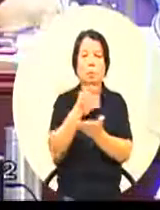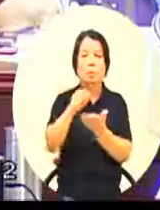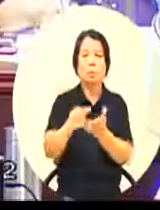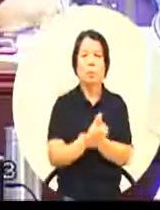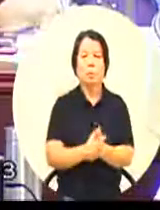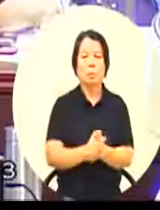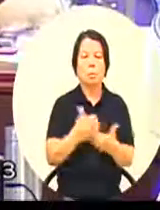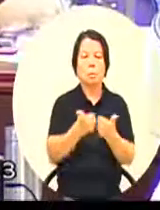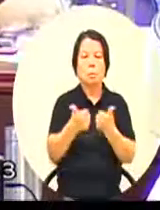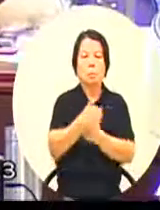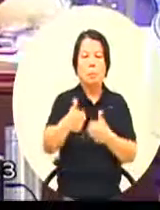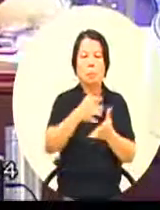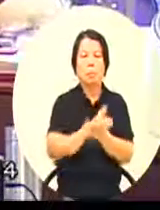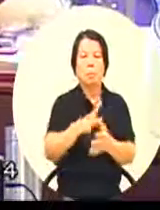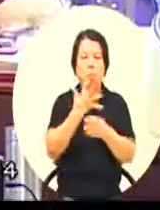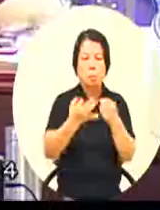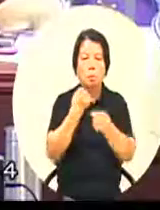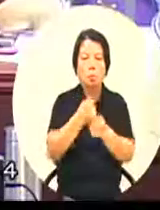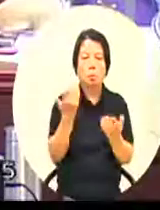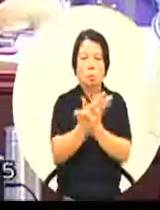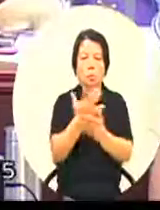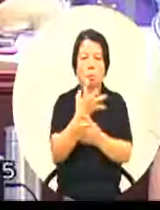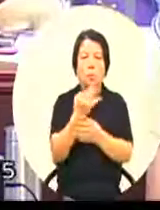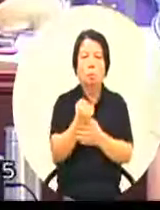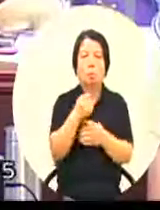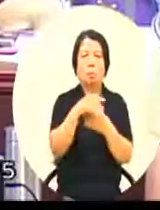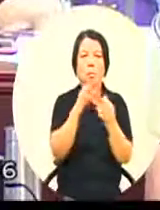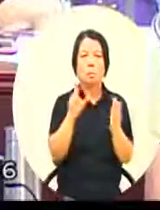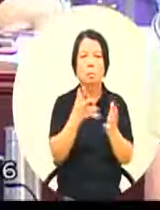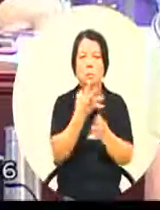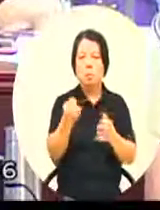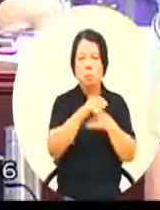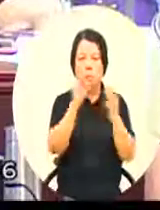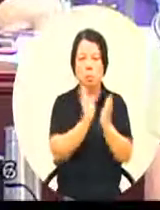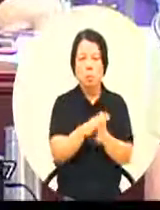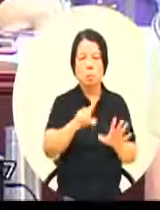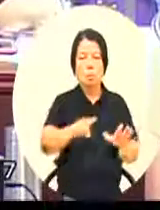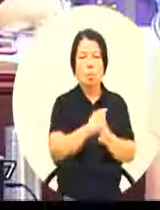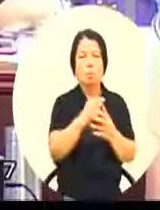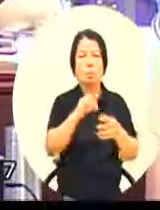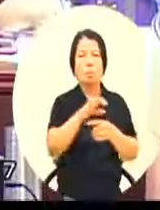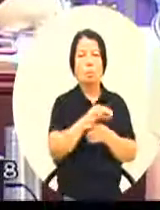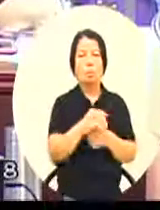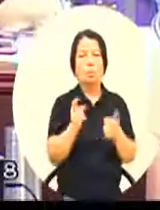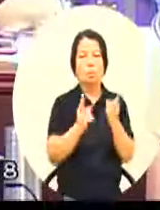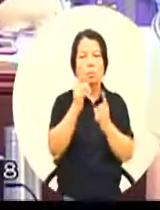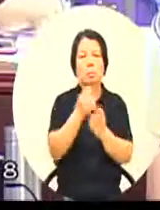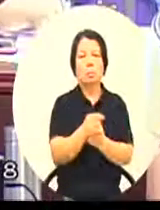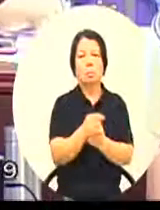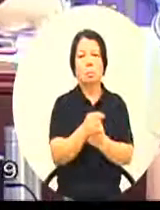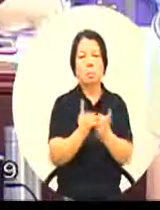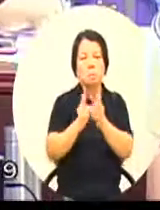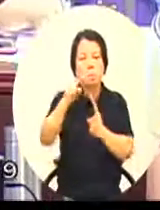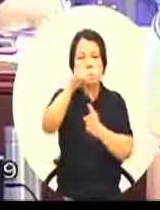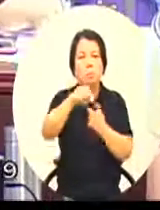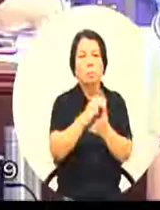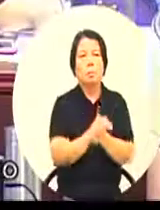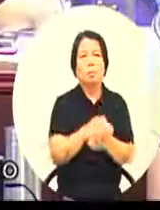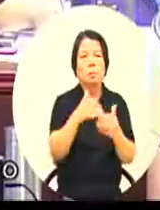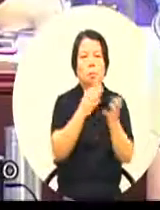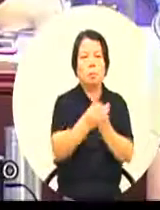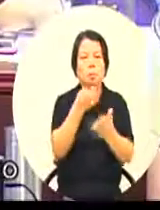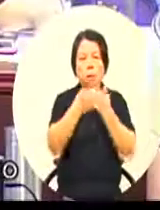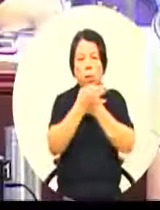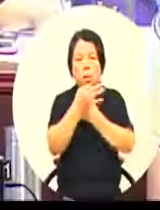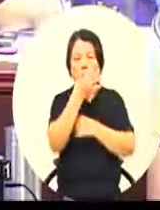关心说这几年到底汰换了多少，目前大部分刚才看的那个比较1、2、3、4都基本上是在节能上